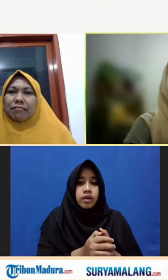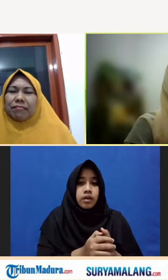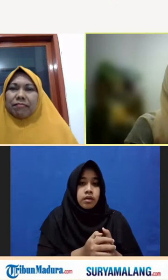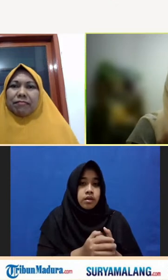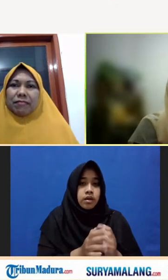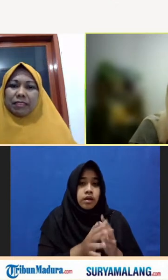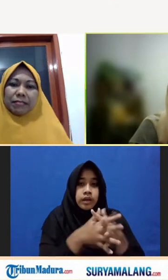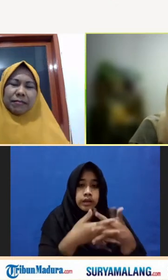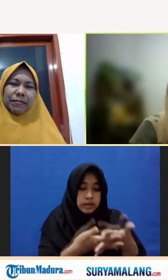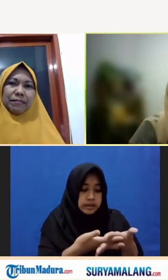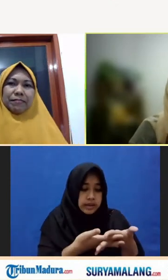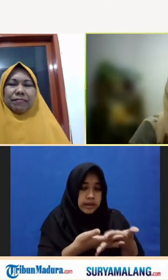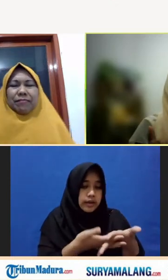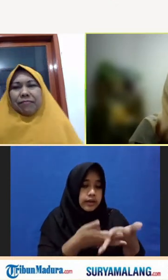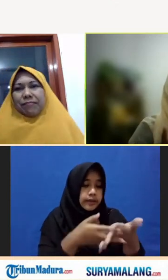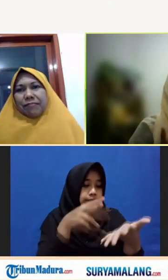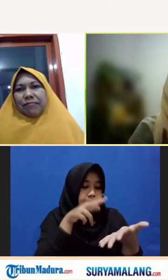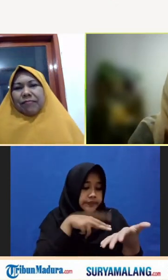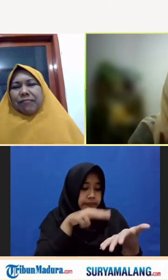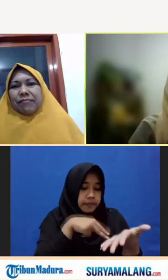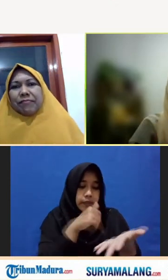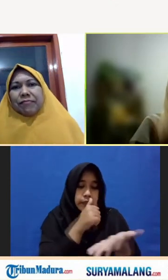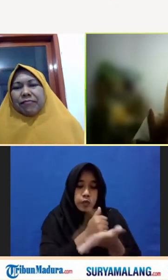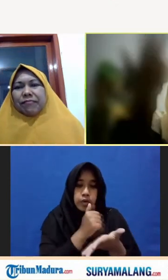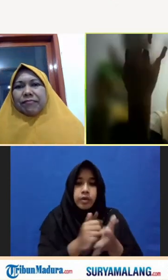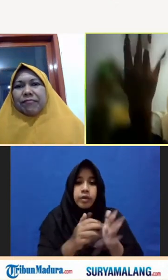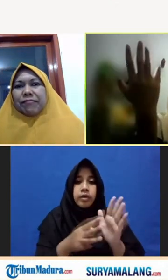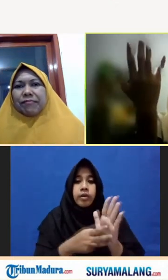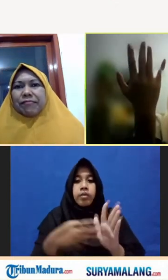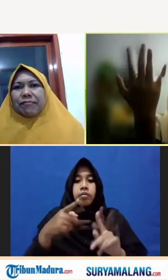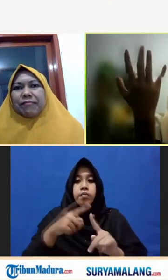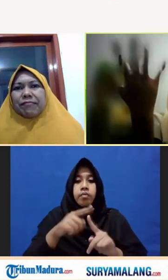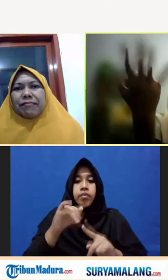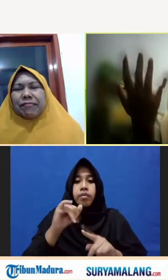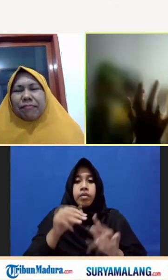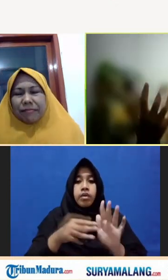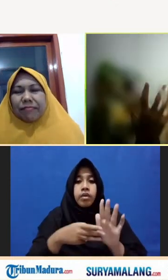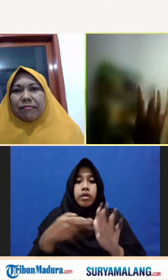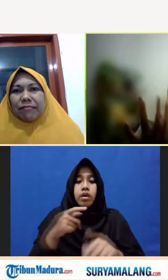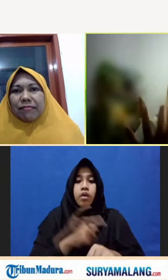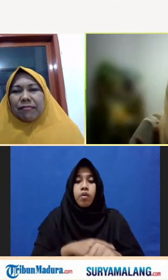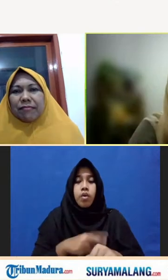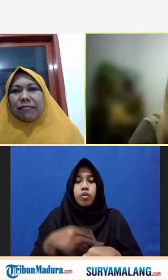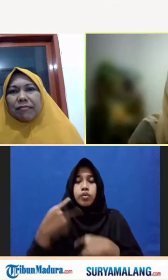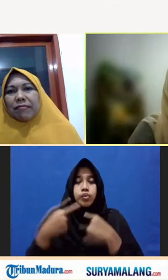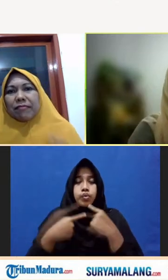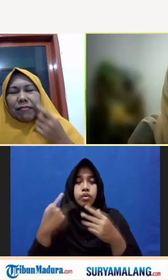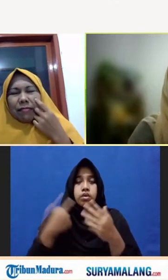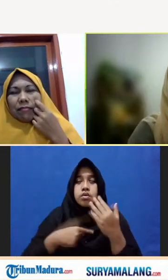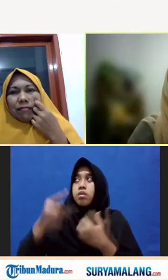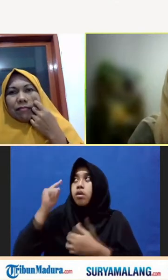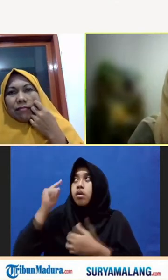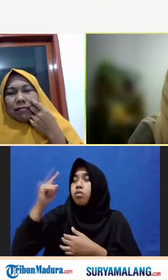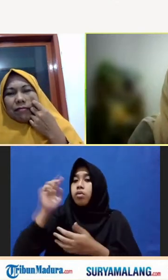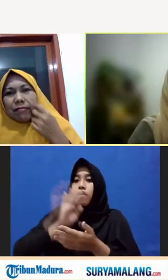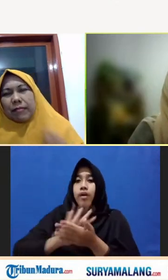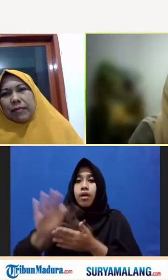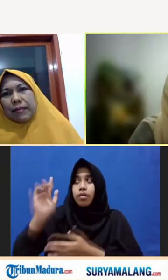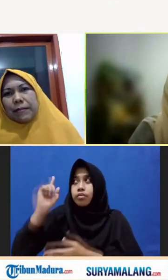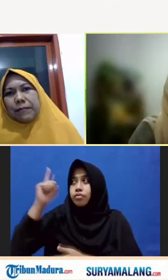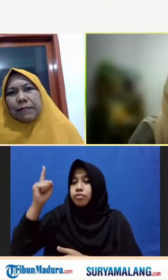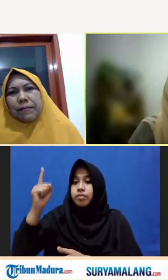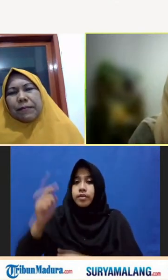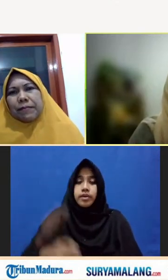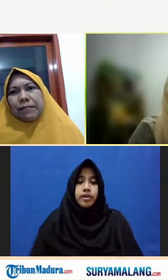ya. Itu adalah waktu kita curhat dengan Tuhan kan, dengan Allah gitu. Mau, oh